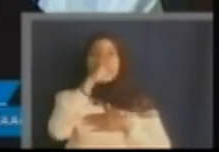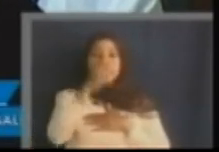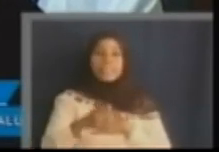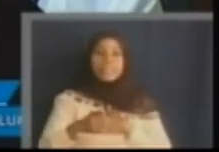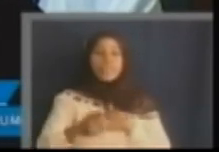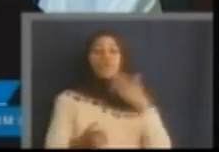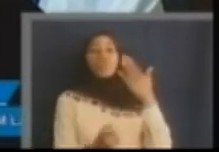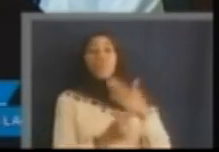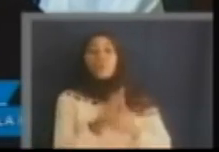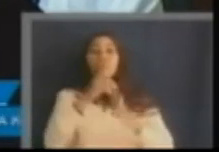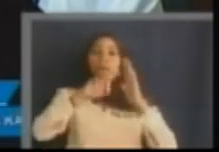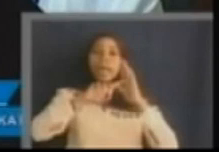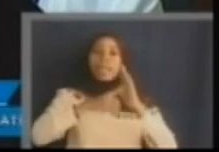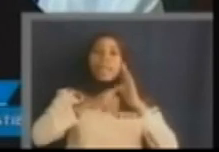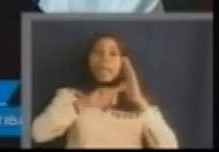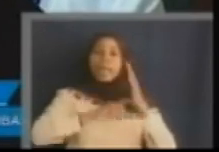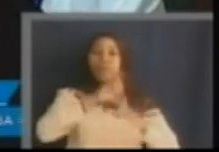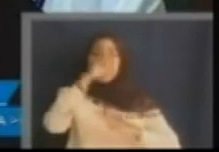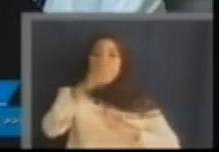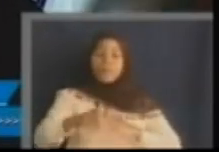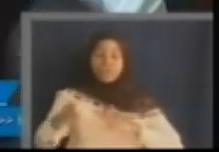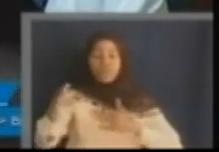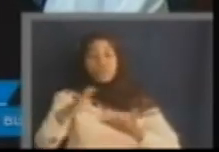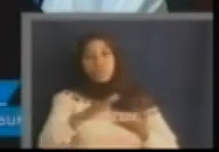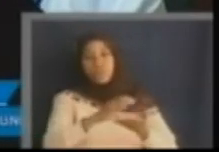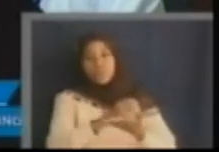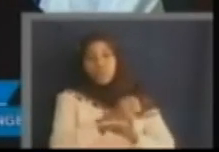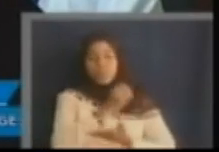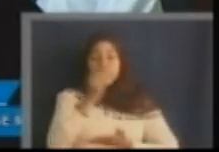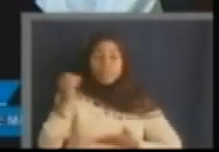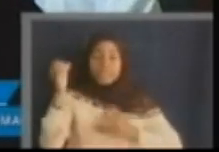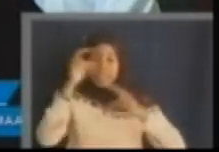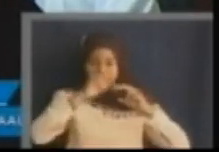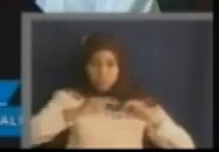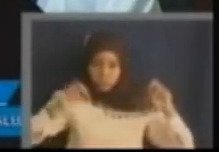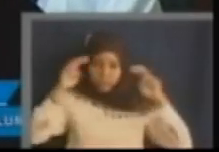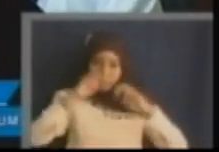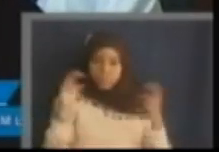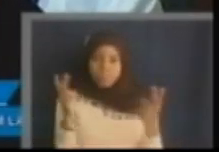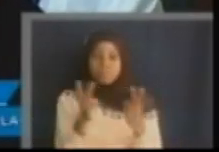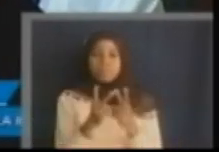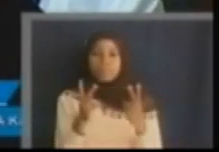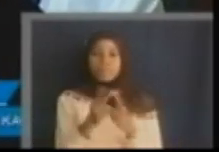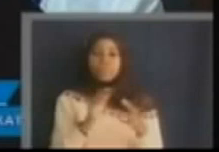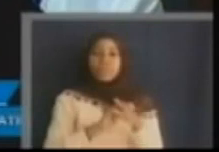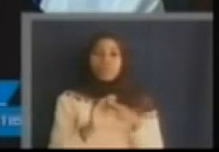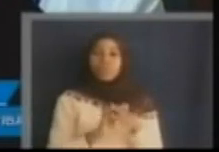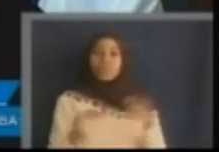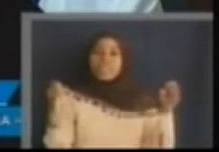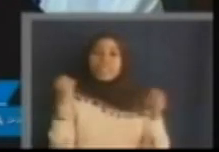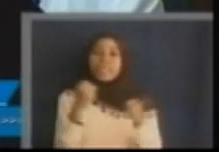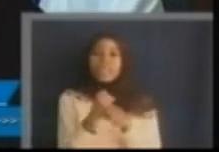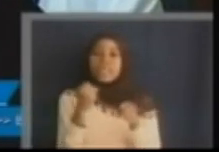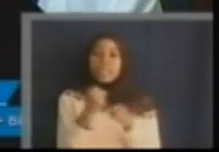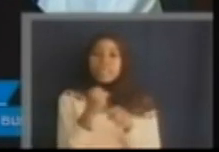tumefanyia utafiti. Na mwisho kabisa ni juu ya nafasi au wajibu wa wenyeviti wetu wa